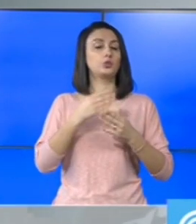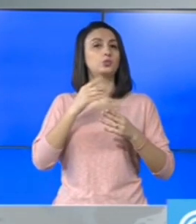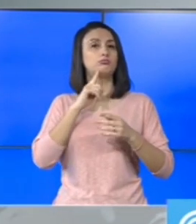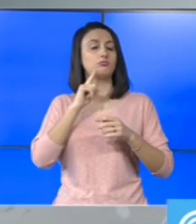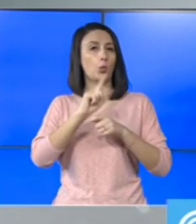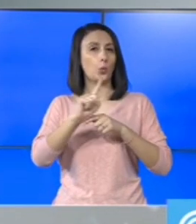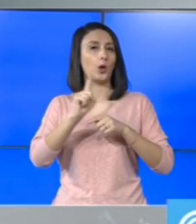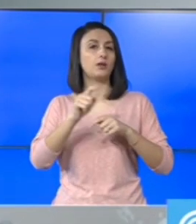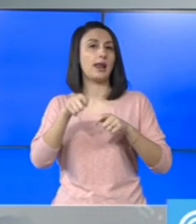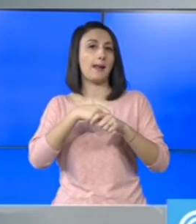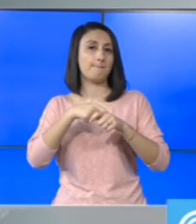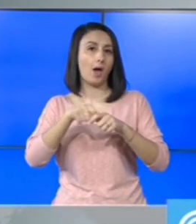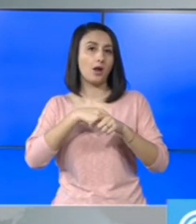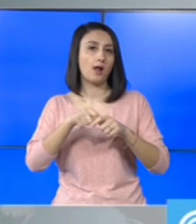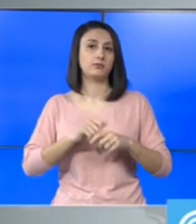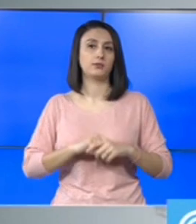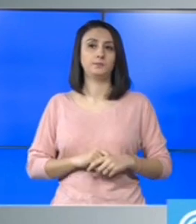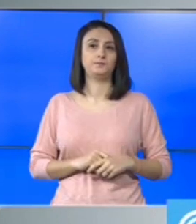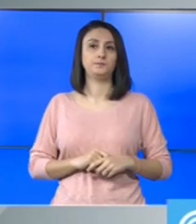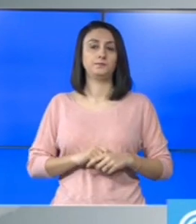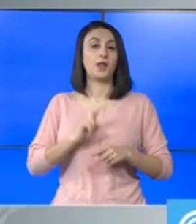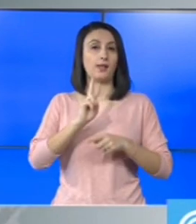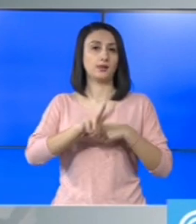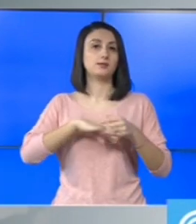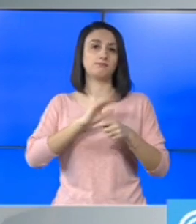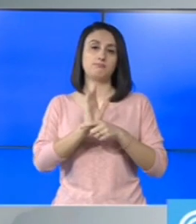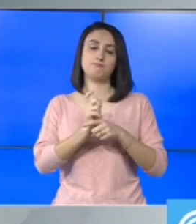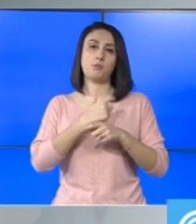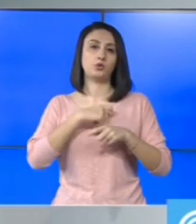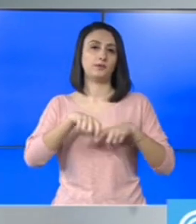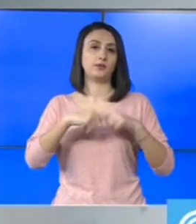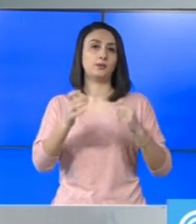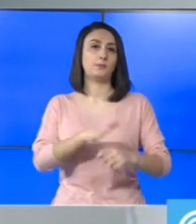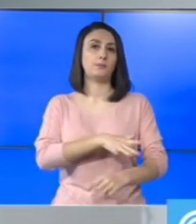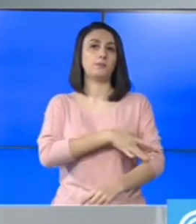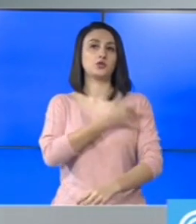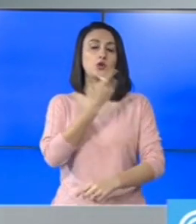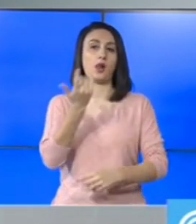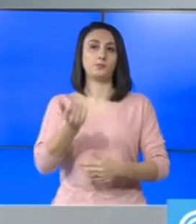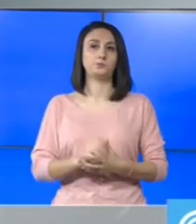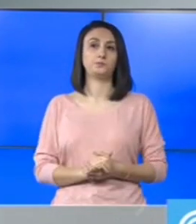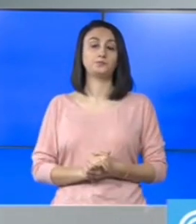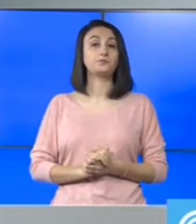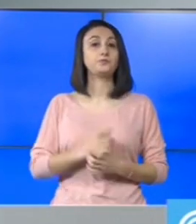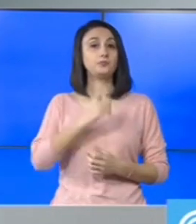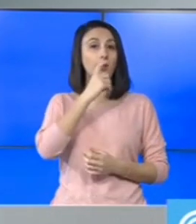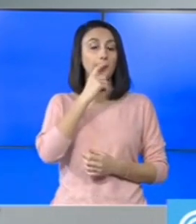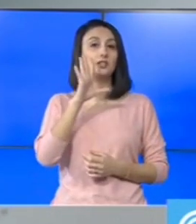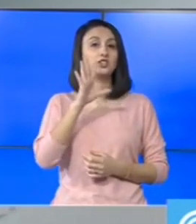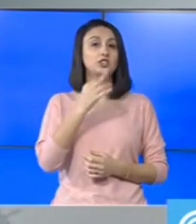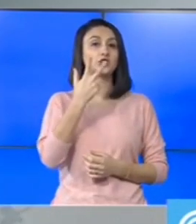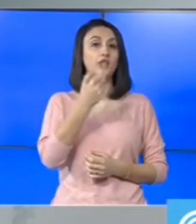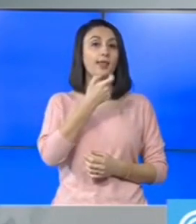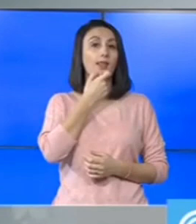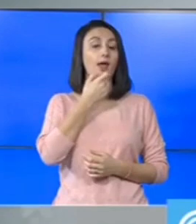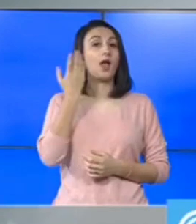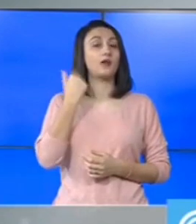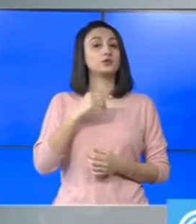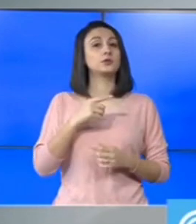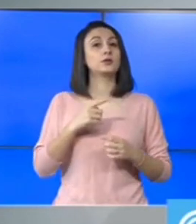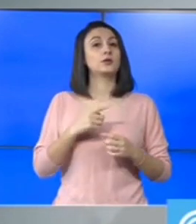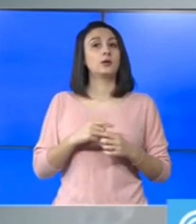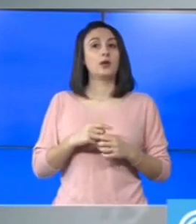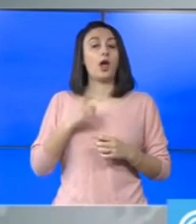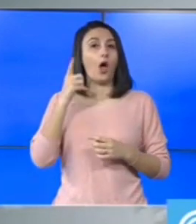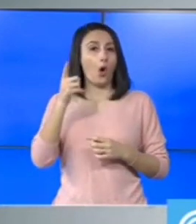întreținere atenționează detalii care o pot afecta emoțional bărbatul avea 53 de ani și era din Câmpia